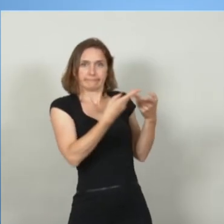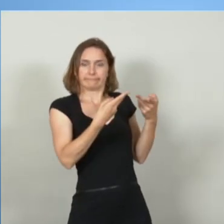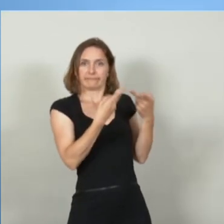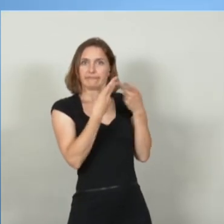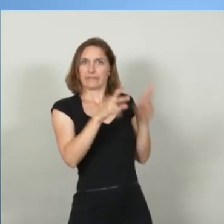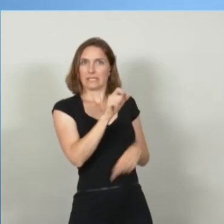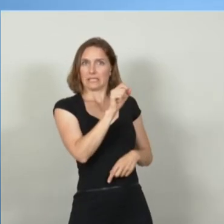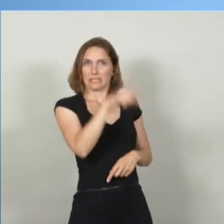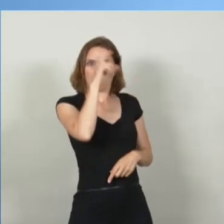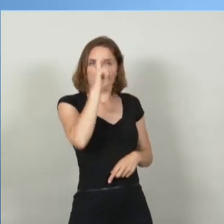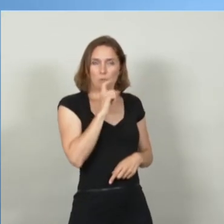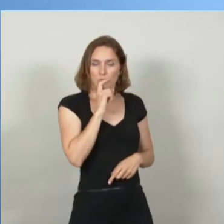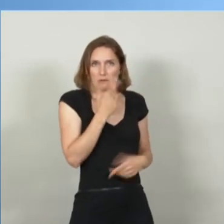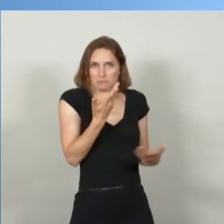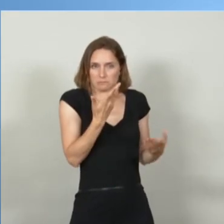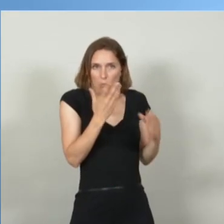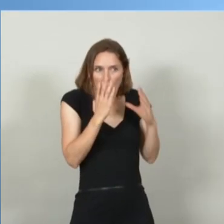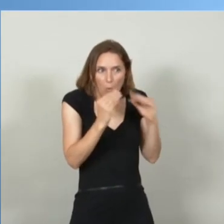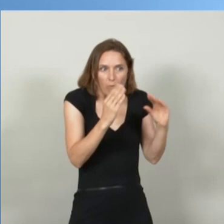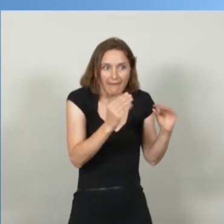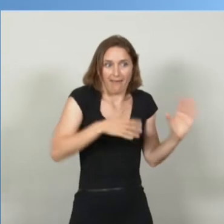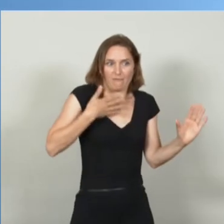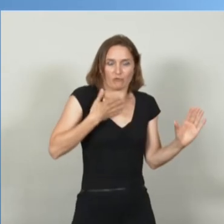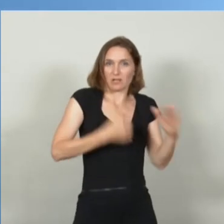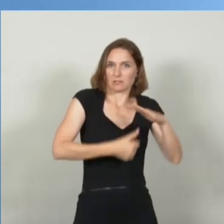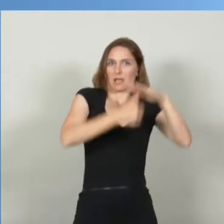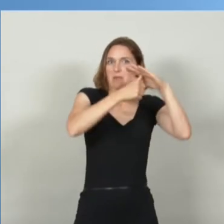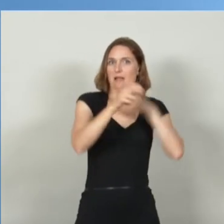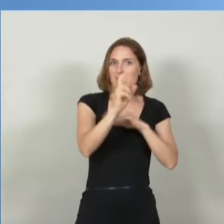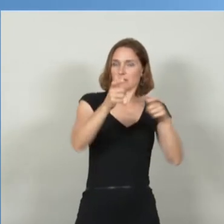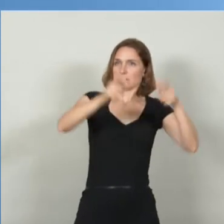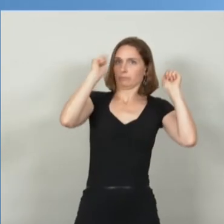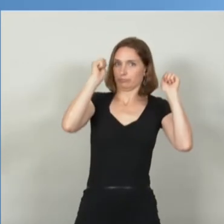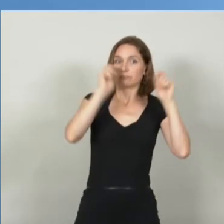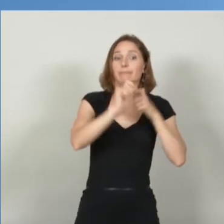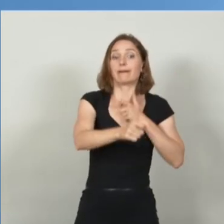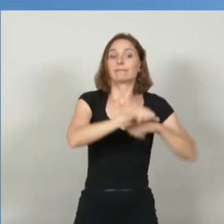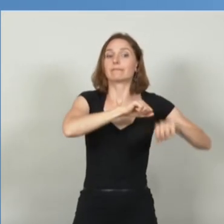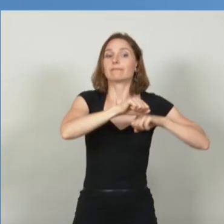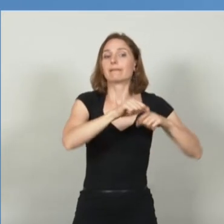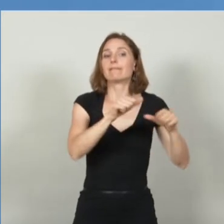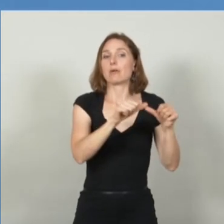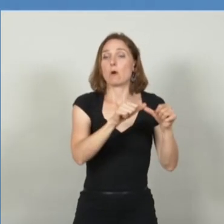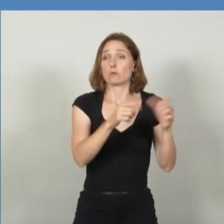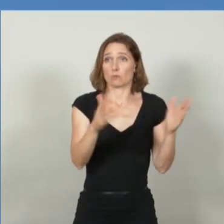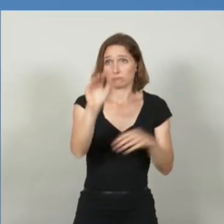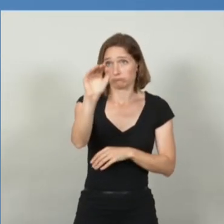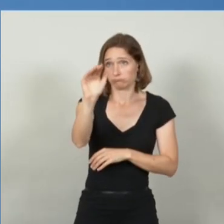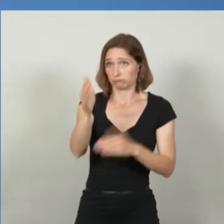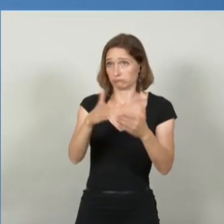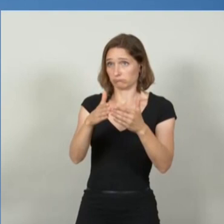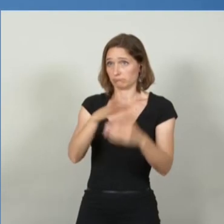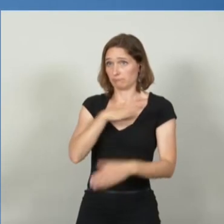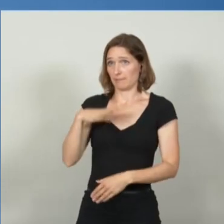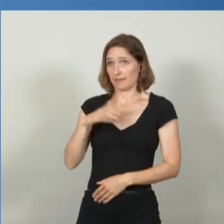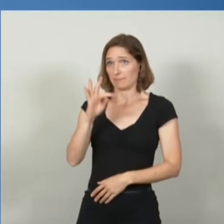j'aimerais que Madame nous dise que reste-t-il à Gren sur le terrain de la